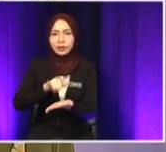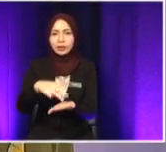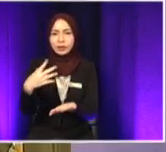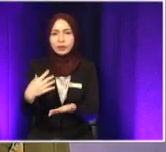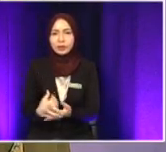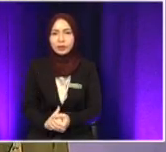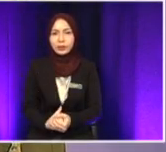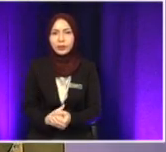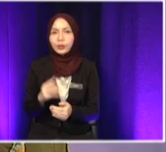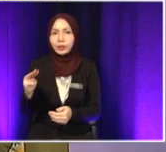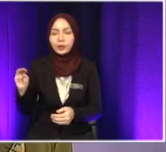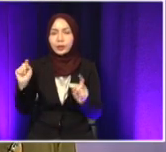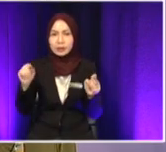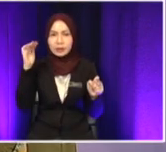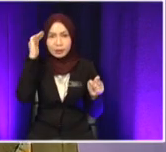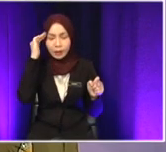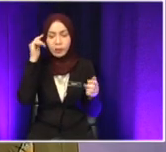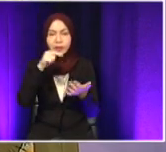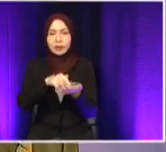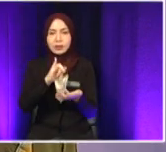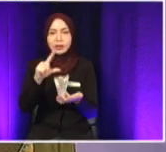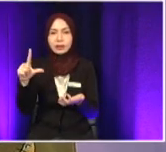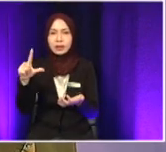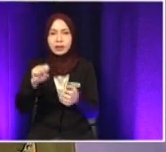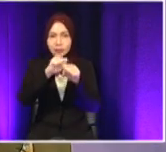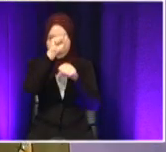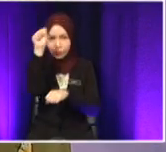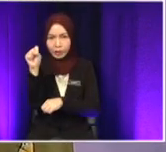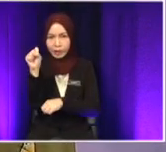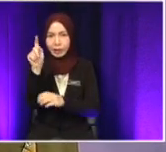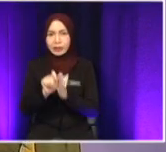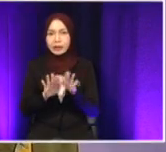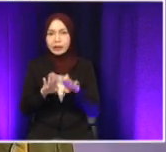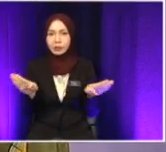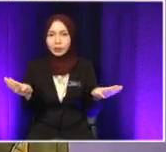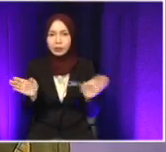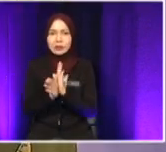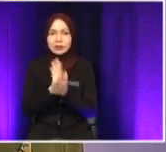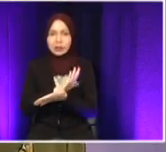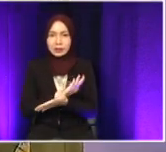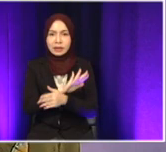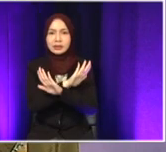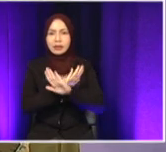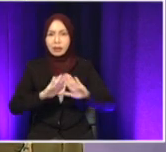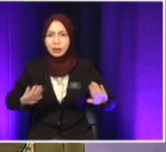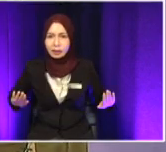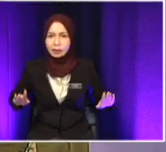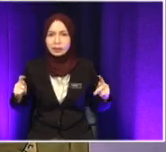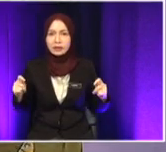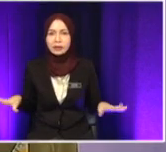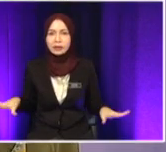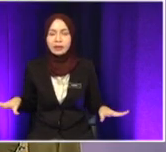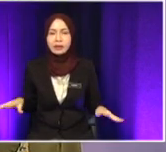sebuah ini adalah soal terbuka jadi jangan tinggal